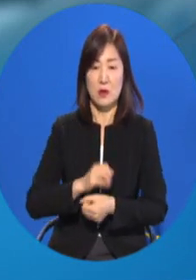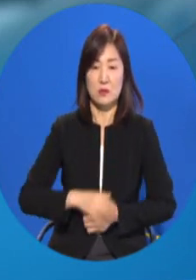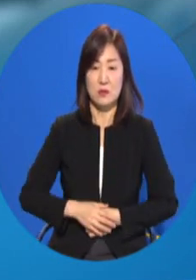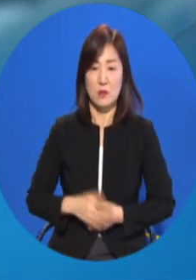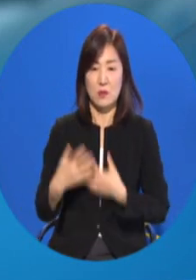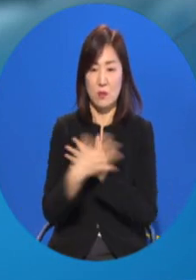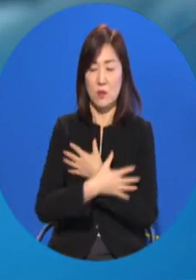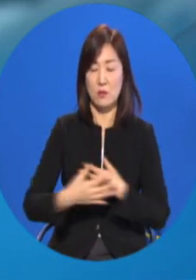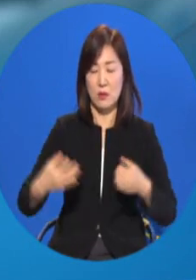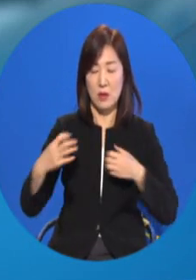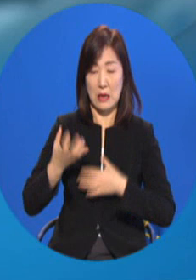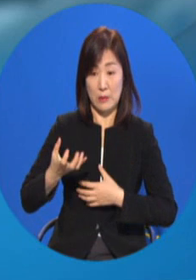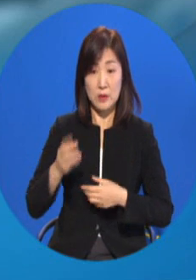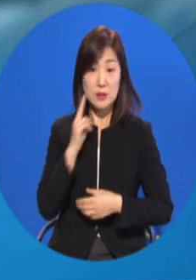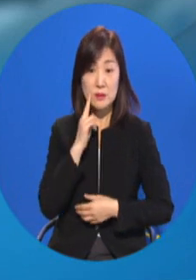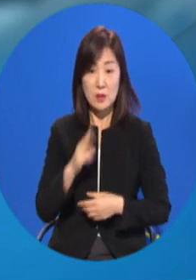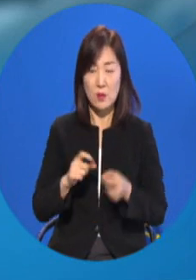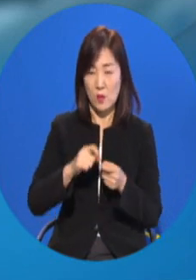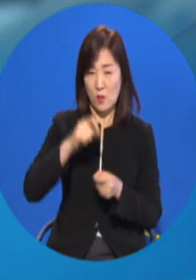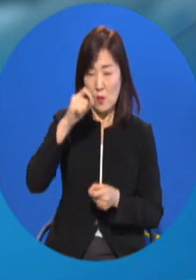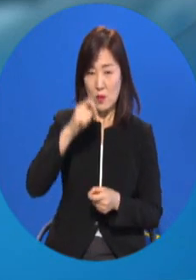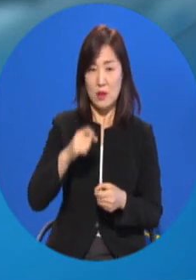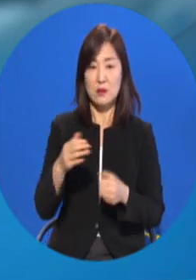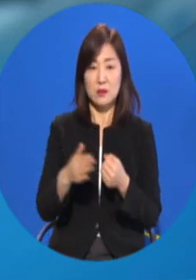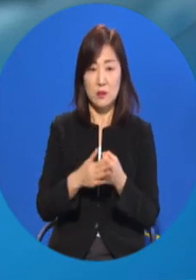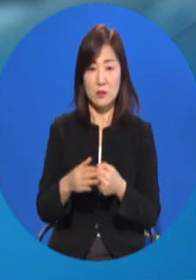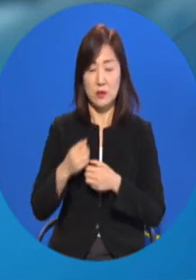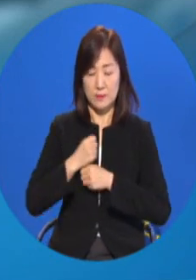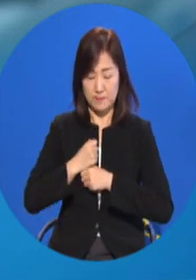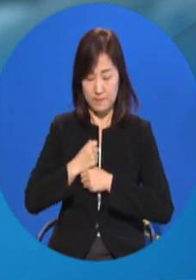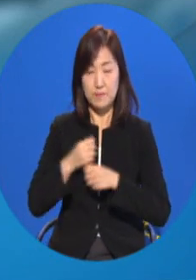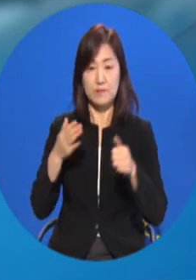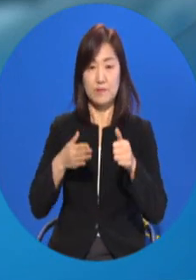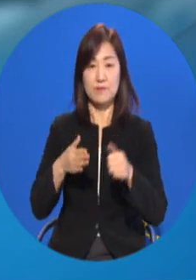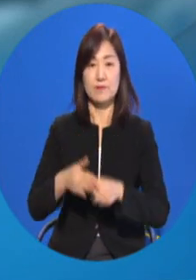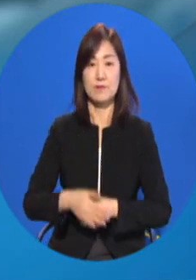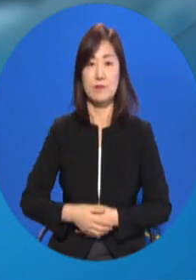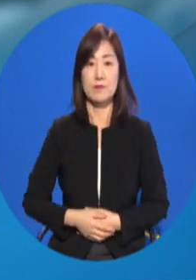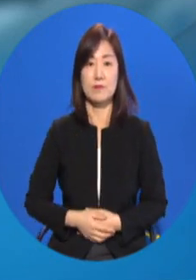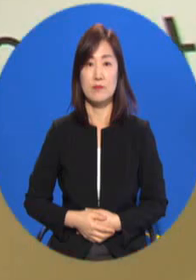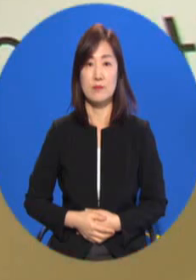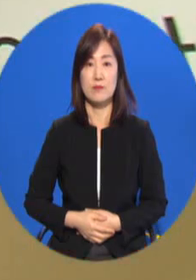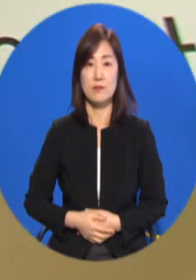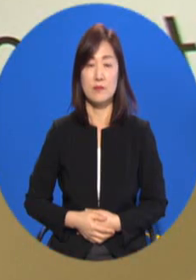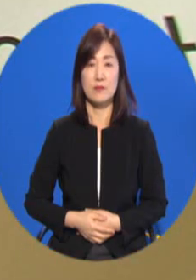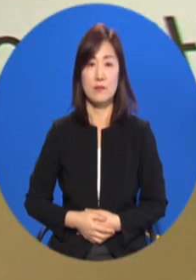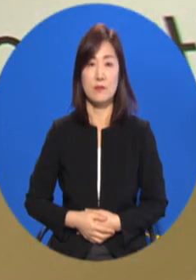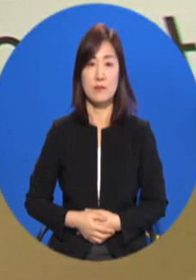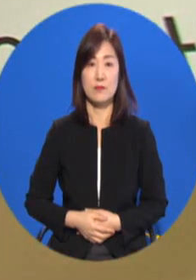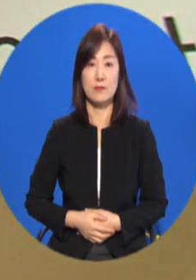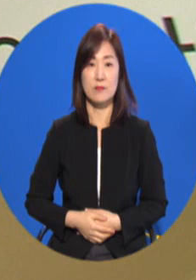오랫동안 지속되는 특성이 있어서 각별히 주의해야 한다고 합니다. 김한수 기자가 취재했습니다.